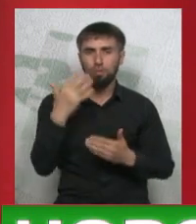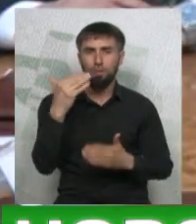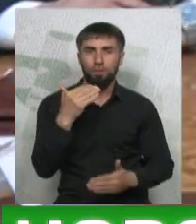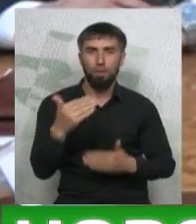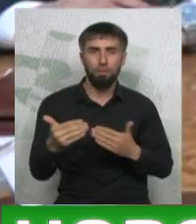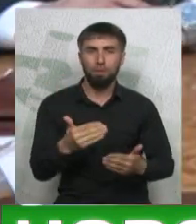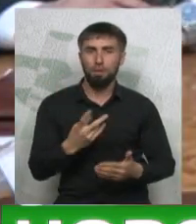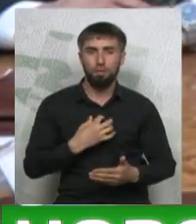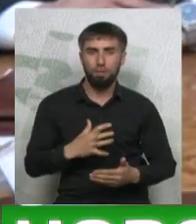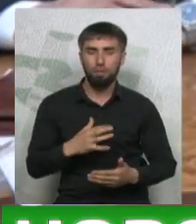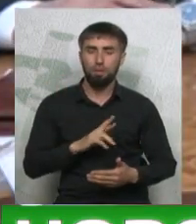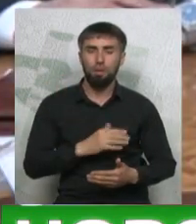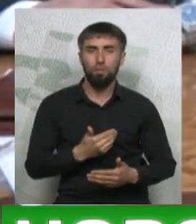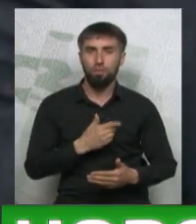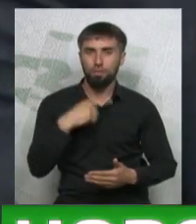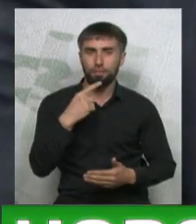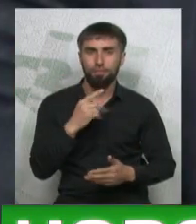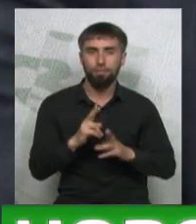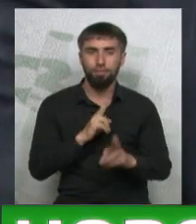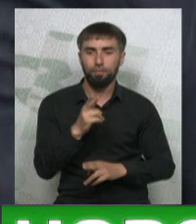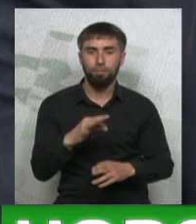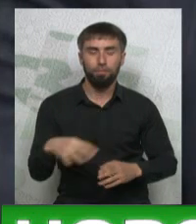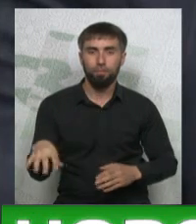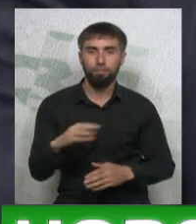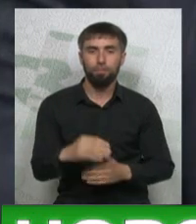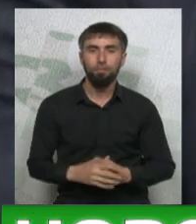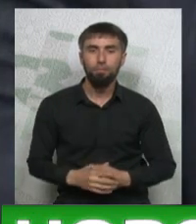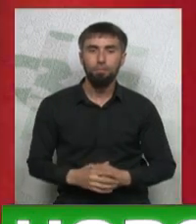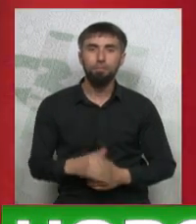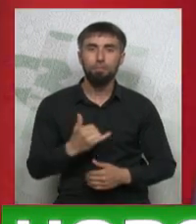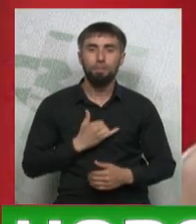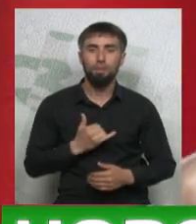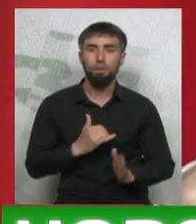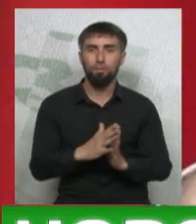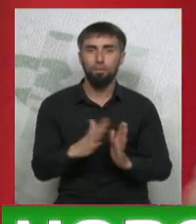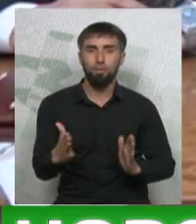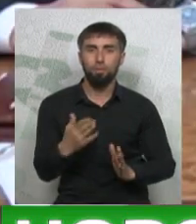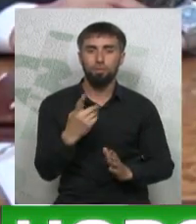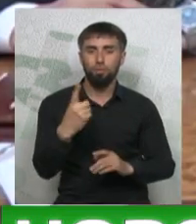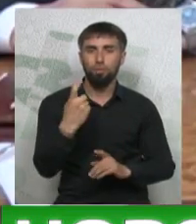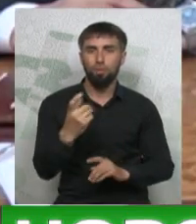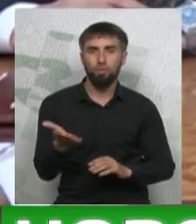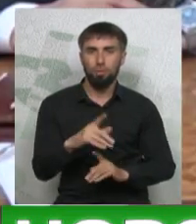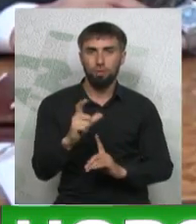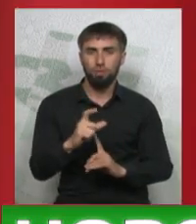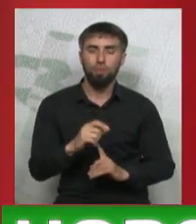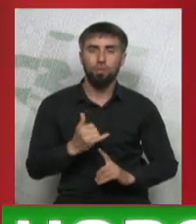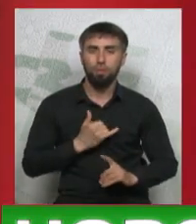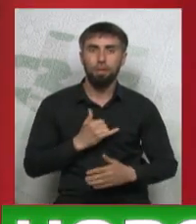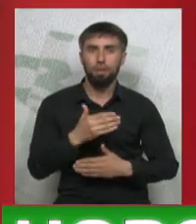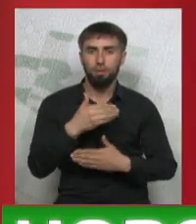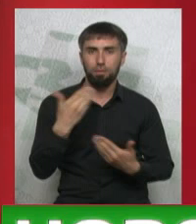моловали. Я хочу сказать, обращаясь ко всем, у нас более 100 мечетей. У нас